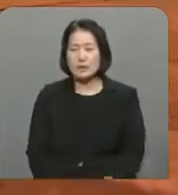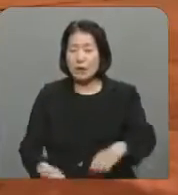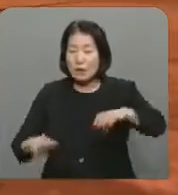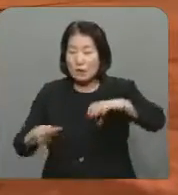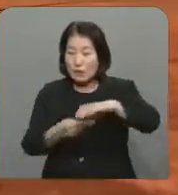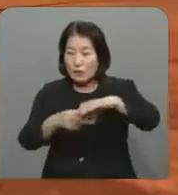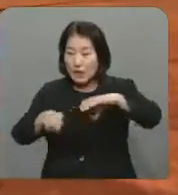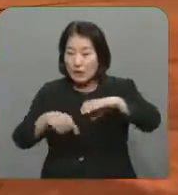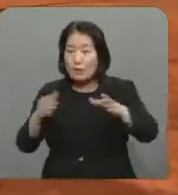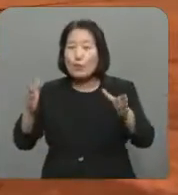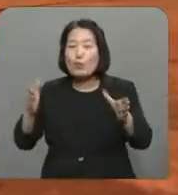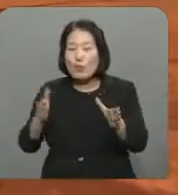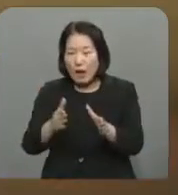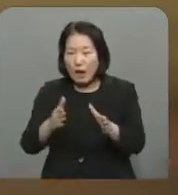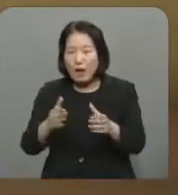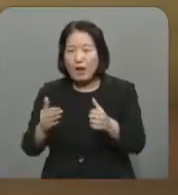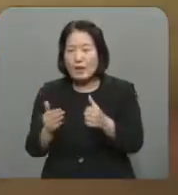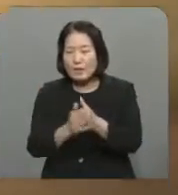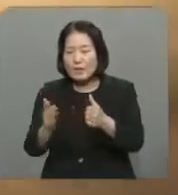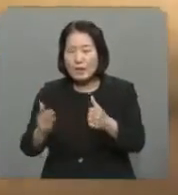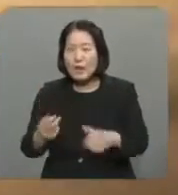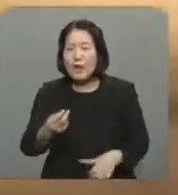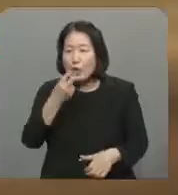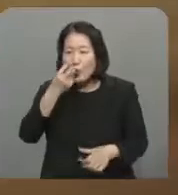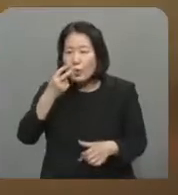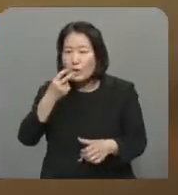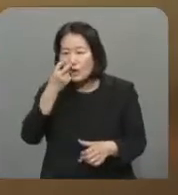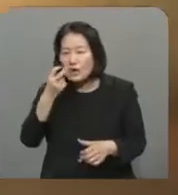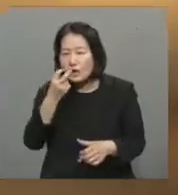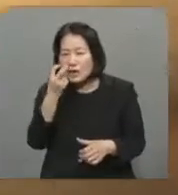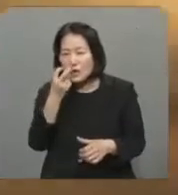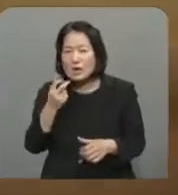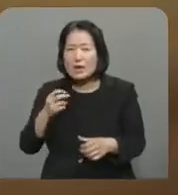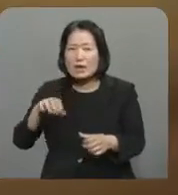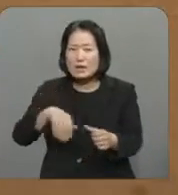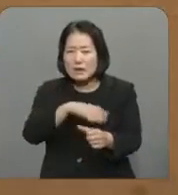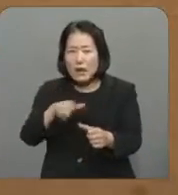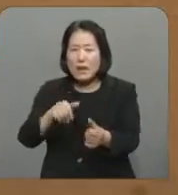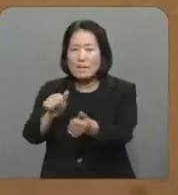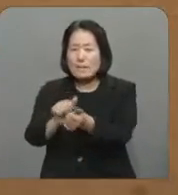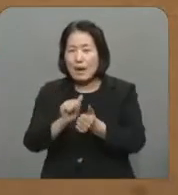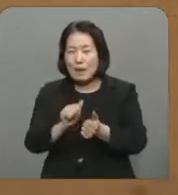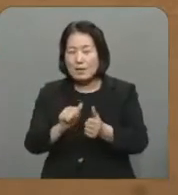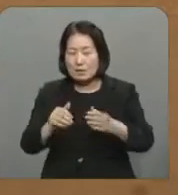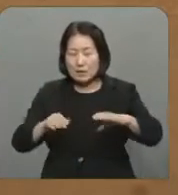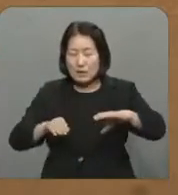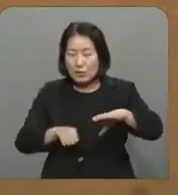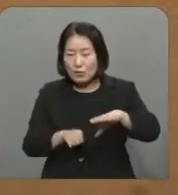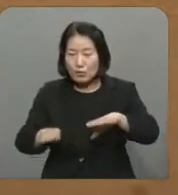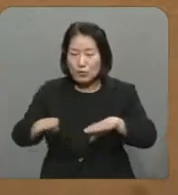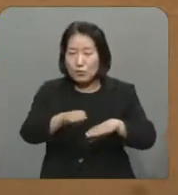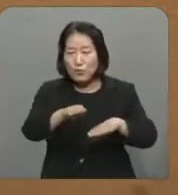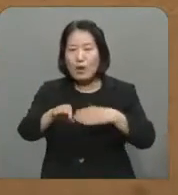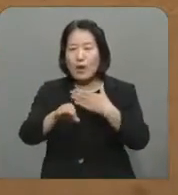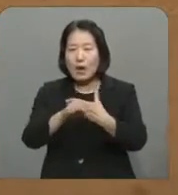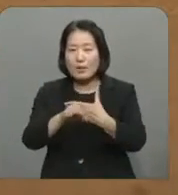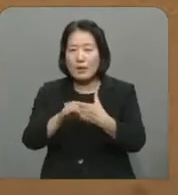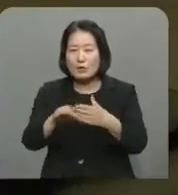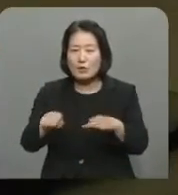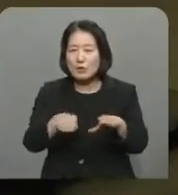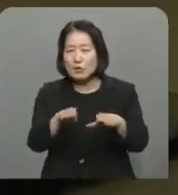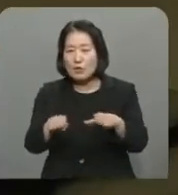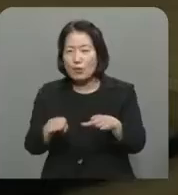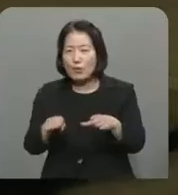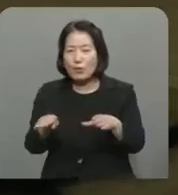일반 도로보다 는 공기의 저항을 많이 받게 됩니다 그래서 터널 내 차선을 변경하여 쓸 때는 차량이 쉽게 균형을